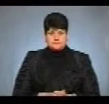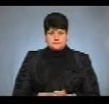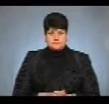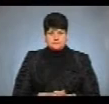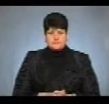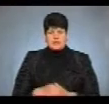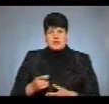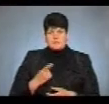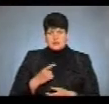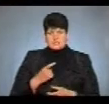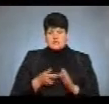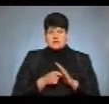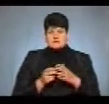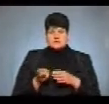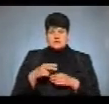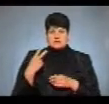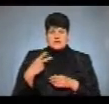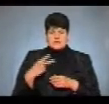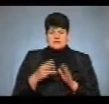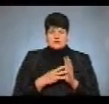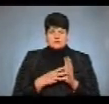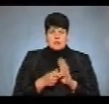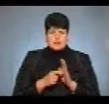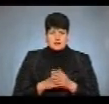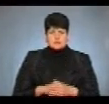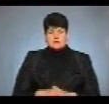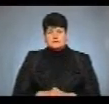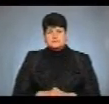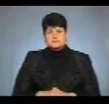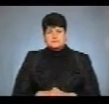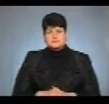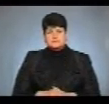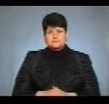На майстер-клас прийшли 20 восьмикласників.